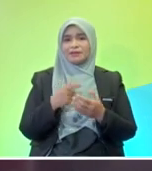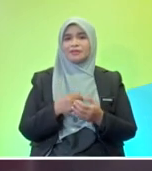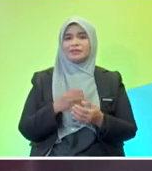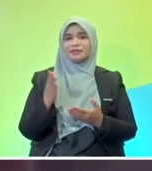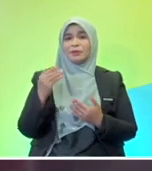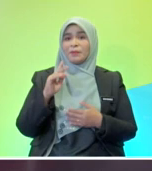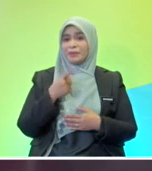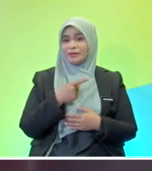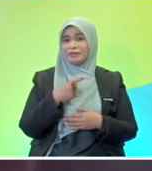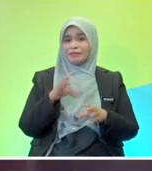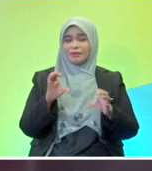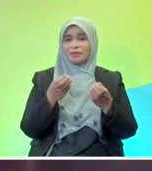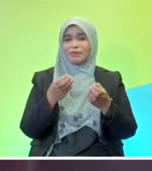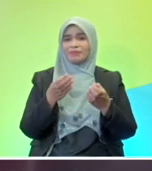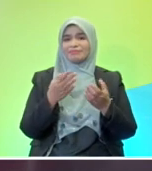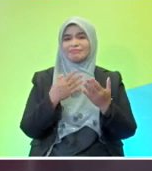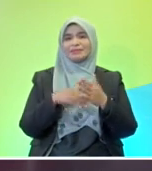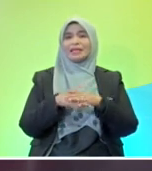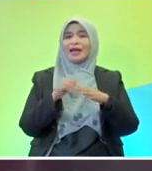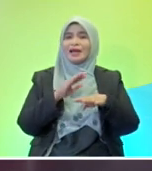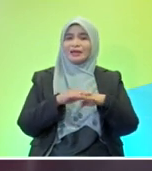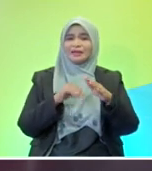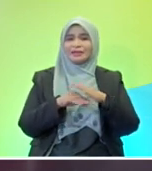Jom kita buat tangan dia. Okey.